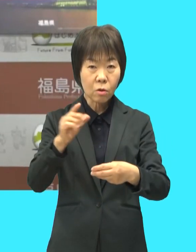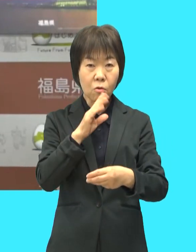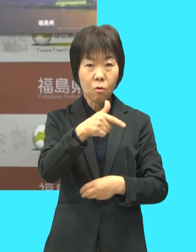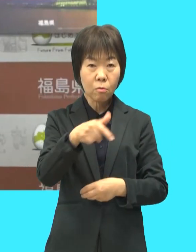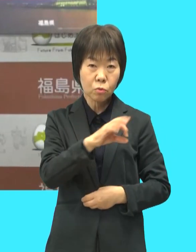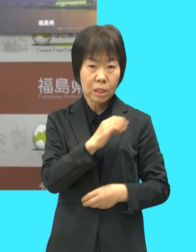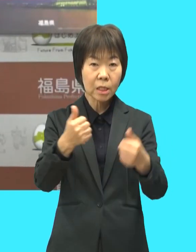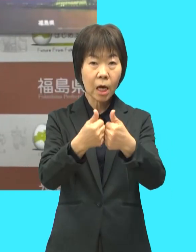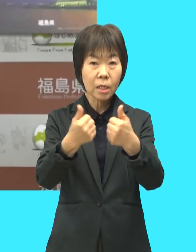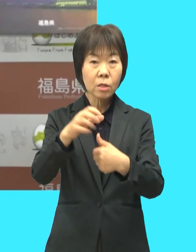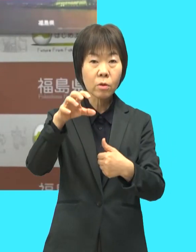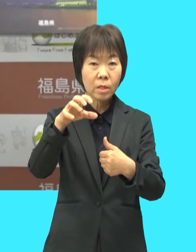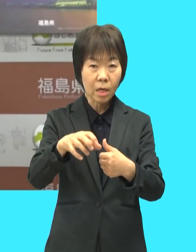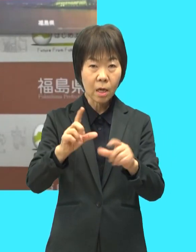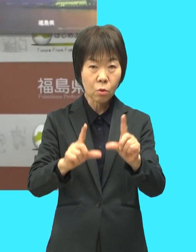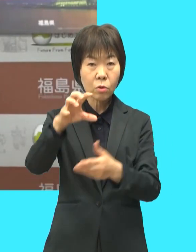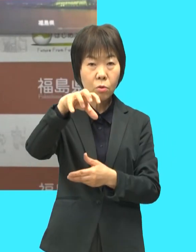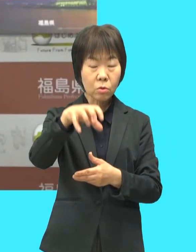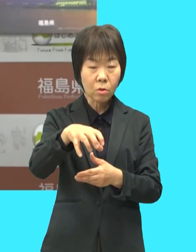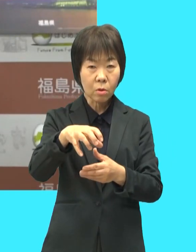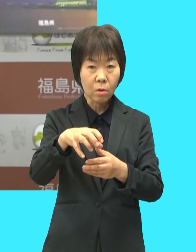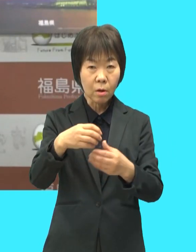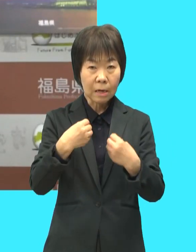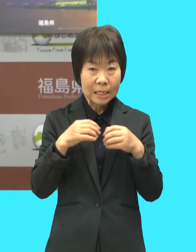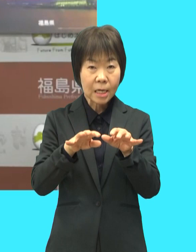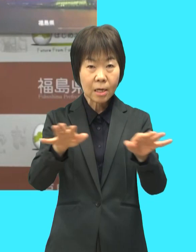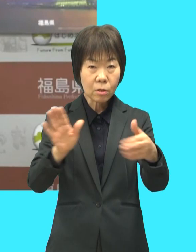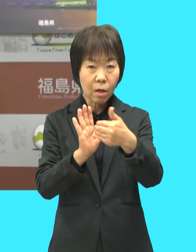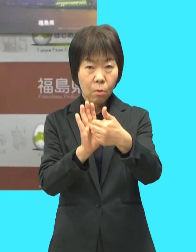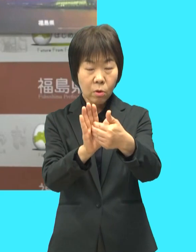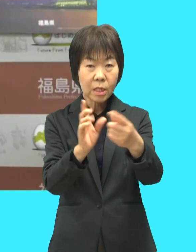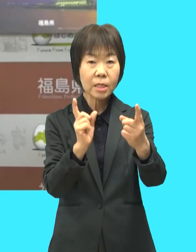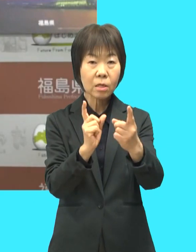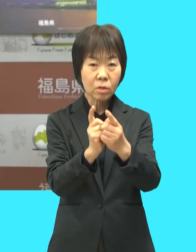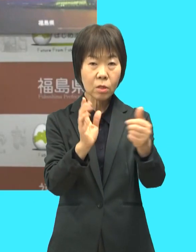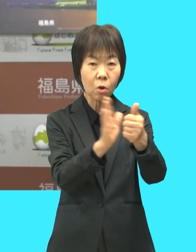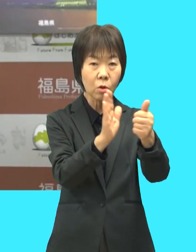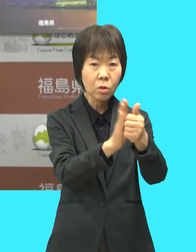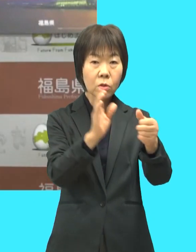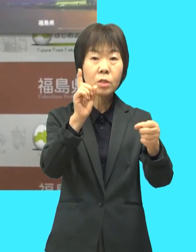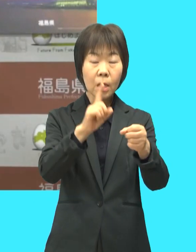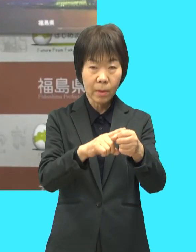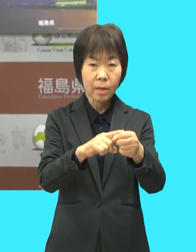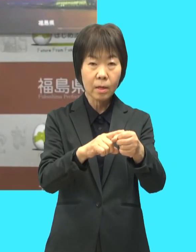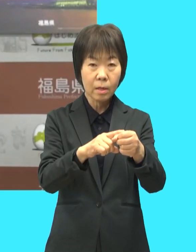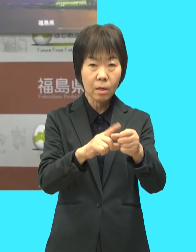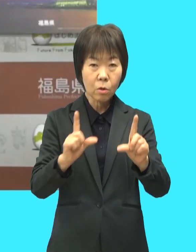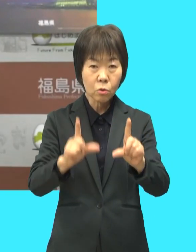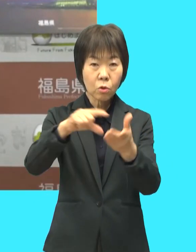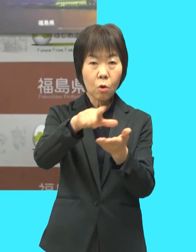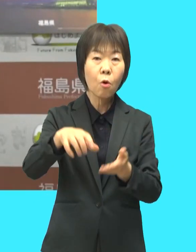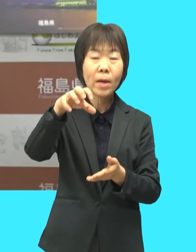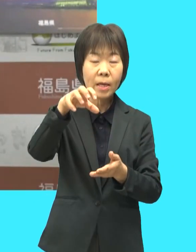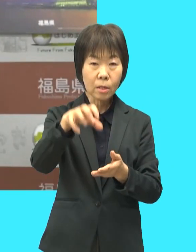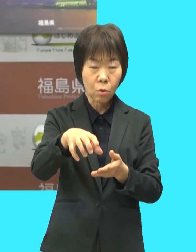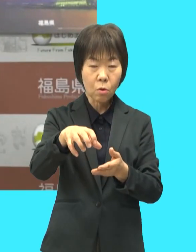員会議において、東京都の感染拡大防止対策に協力をするため、東京方面